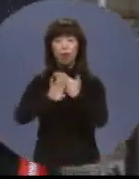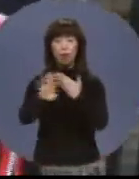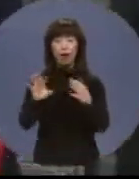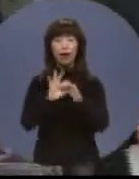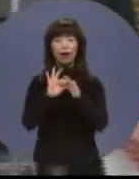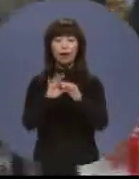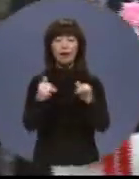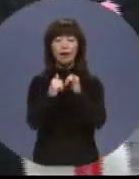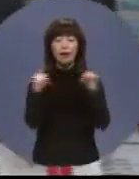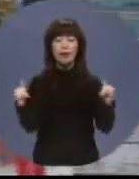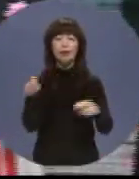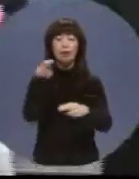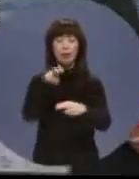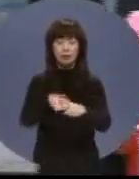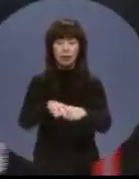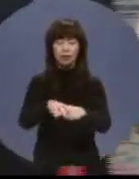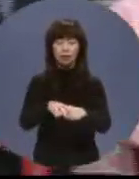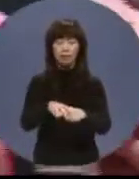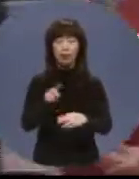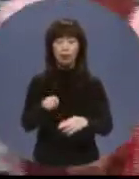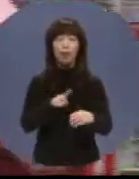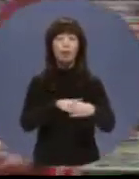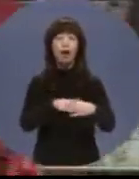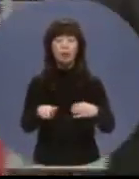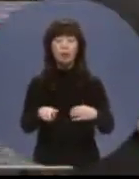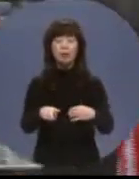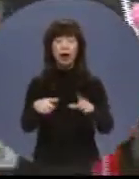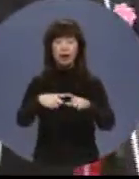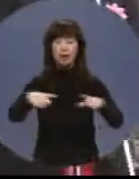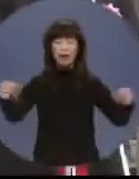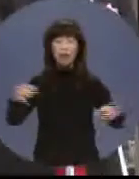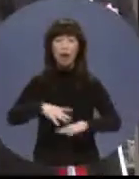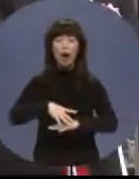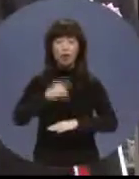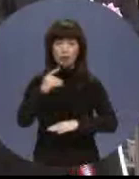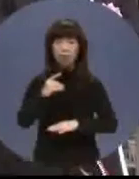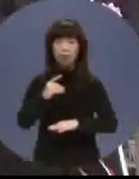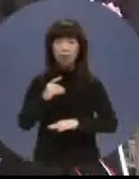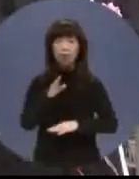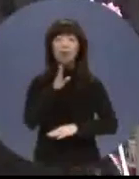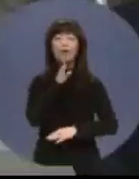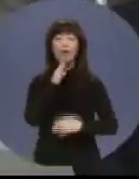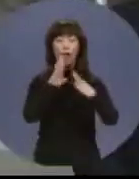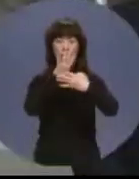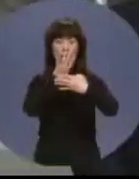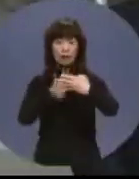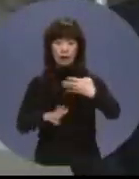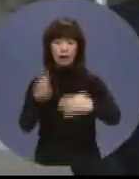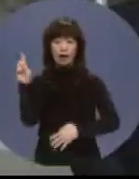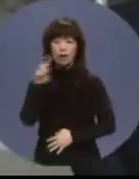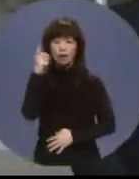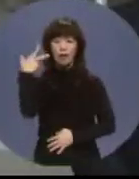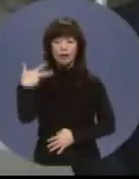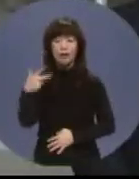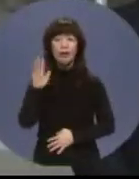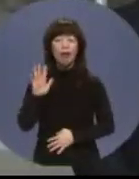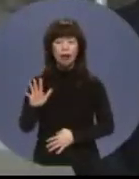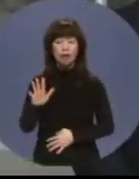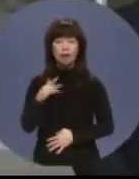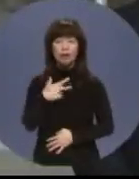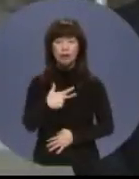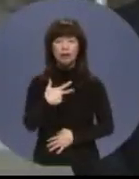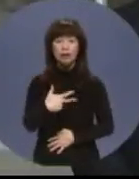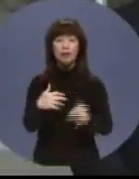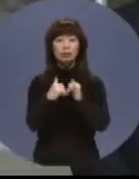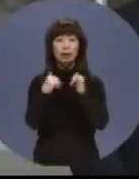全国初となるこのサービスは、生駒市に本籍がある市民が住基カードを活用して全国